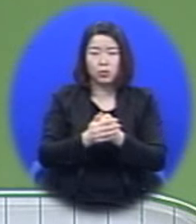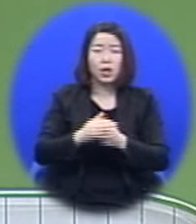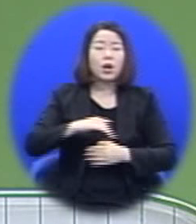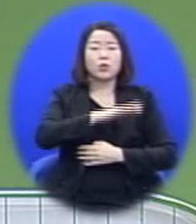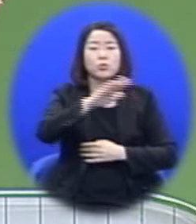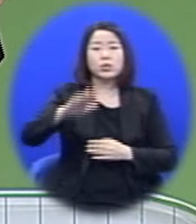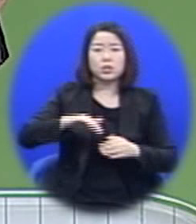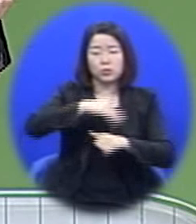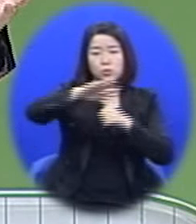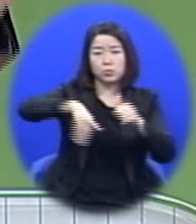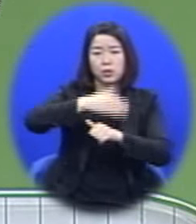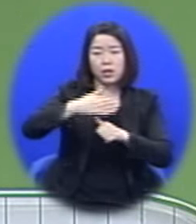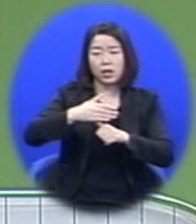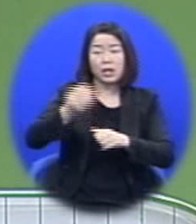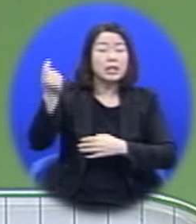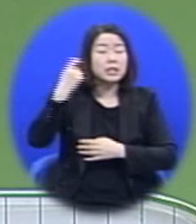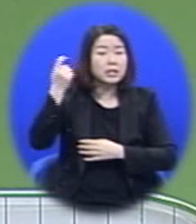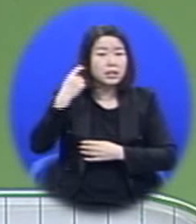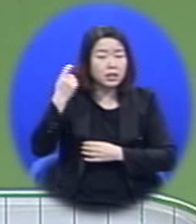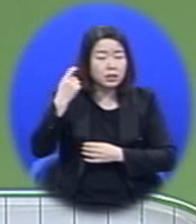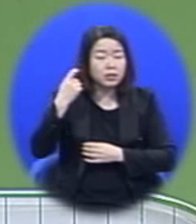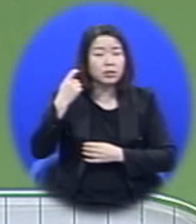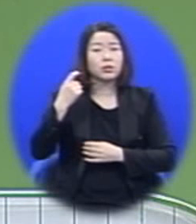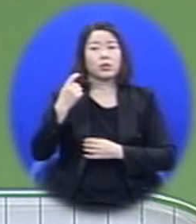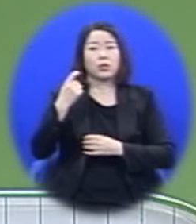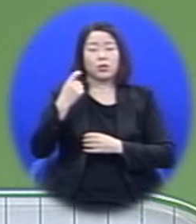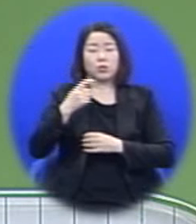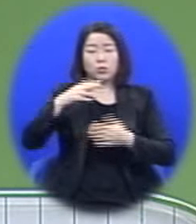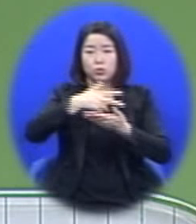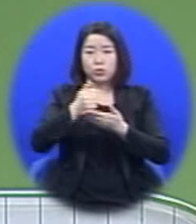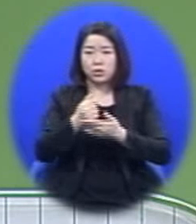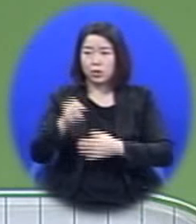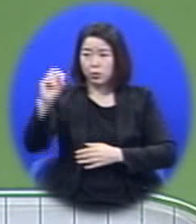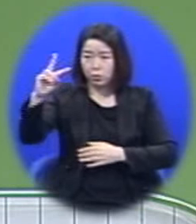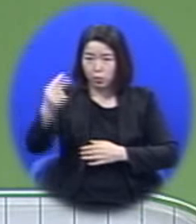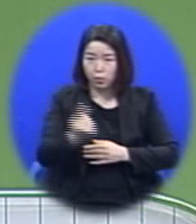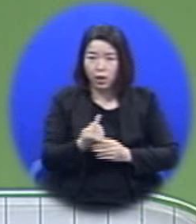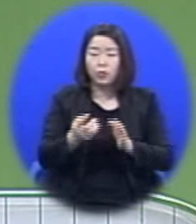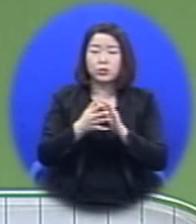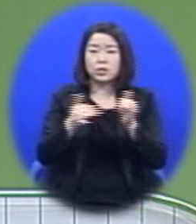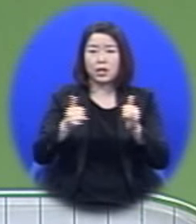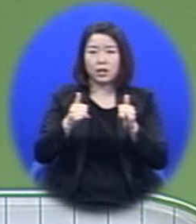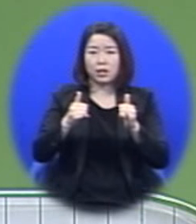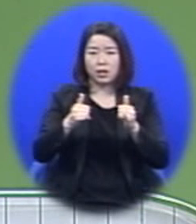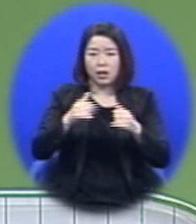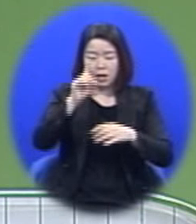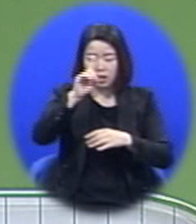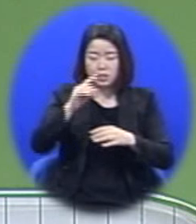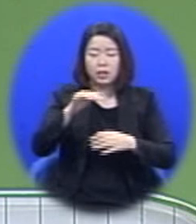자들에게 복음이 전해져 그들이 주께로 돌아올 때까지 주님은 심판을 미루고 계세요.